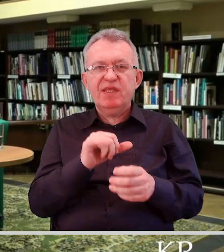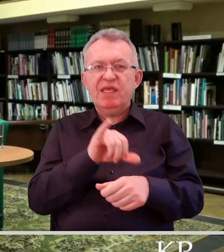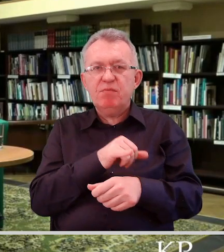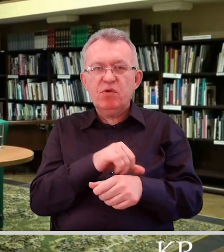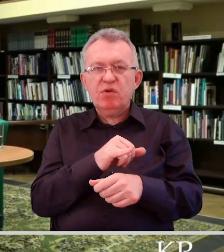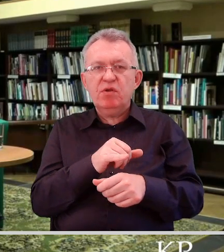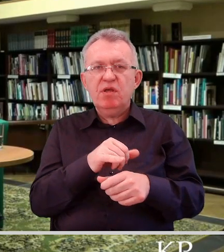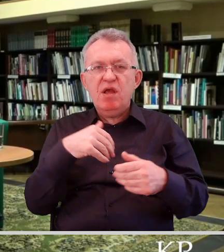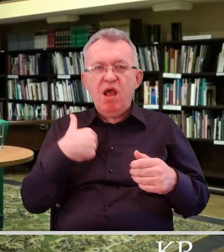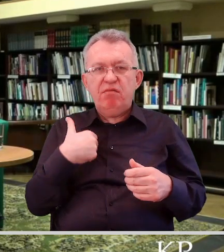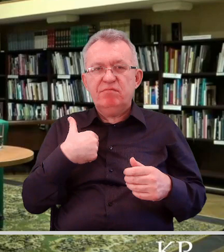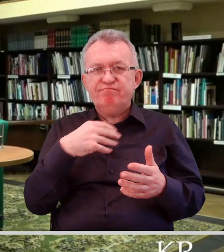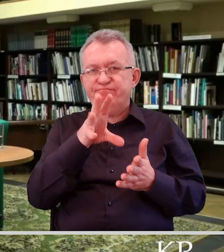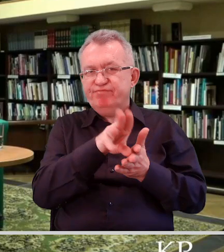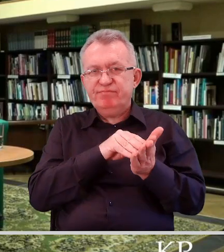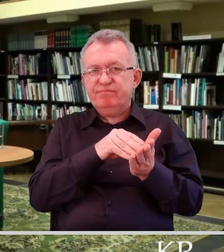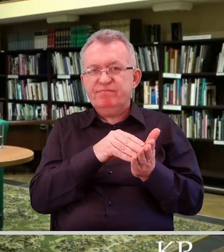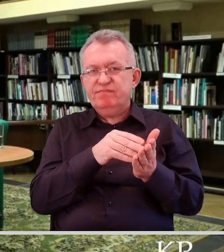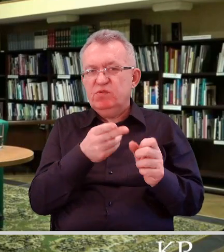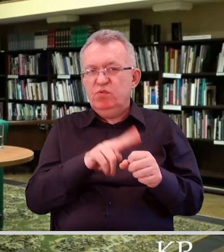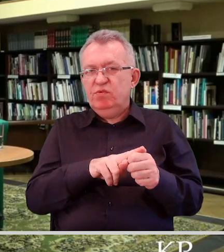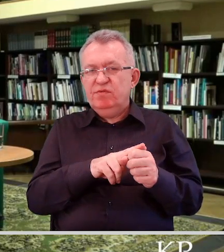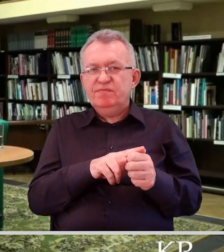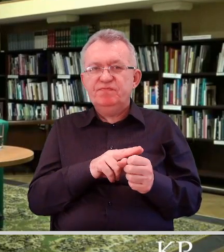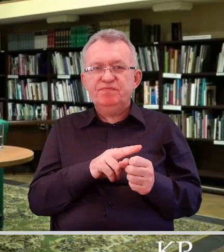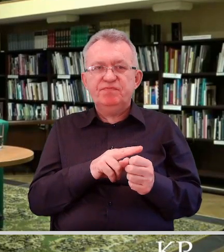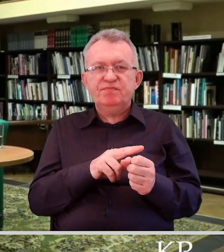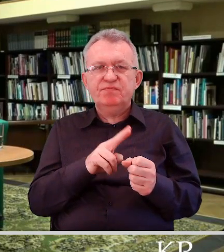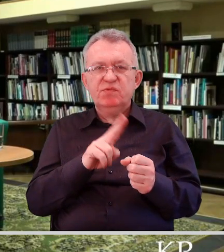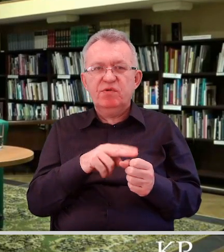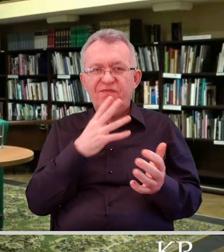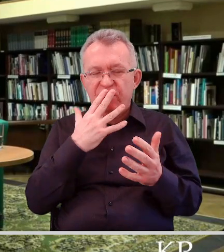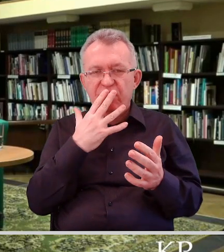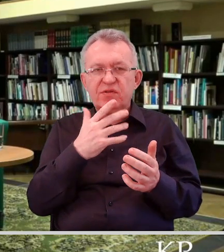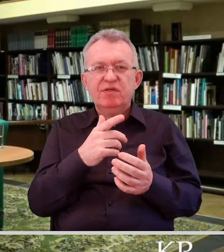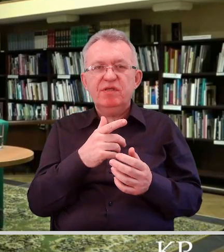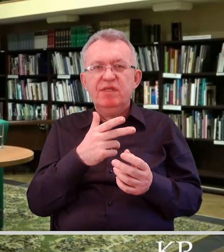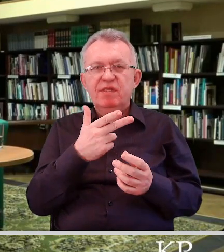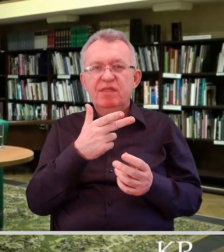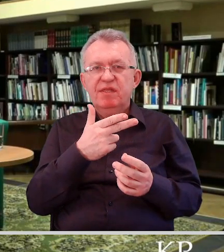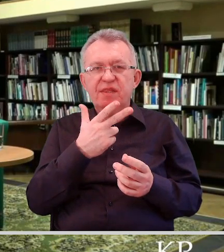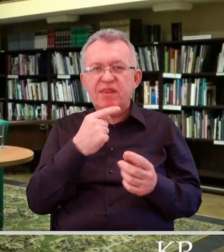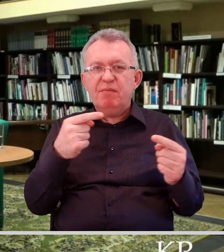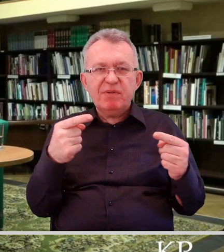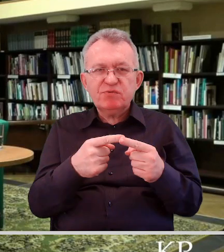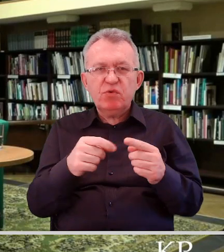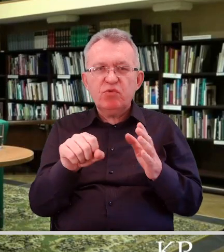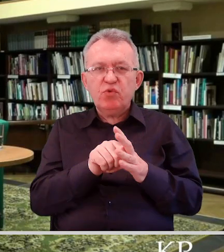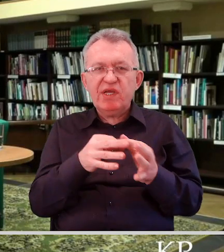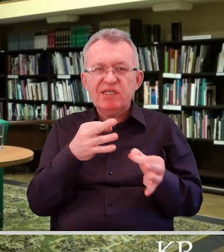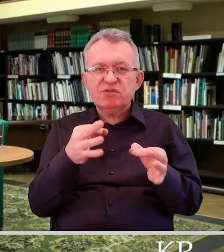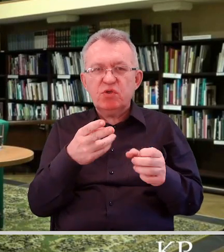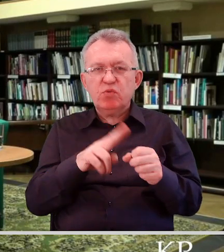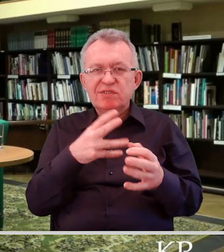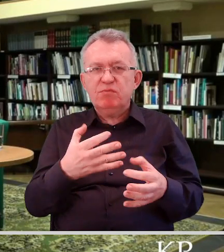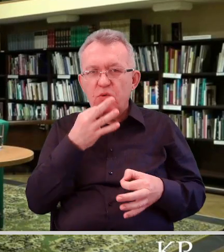imion anglosaskich wszelkich, tak? Które wydają mi się takie niepasujące do tych historii, które